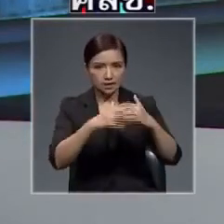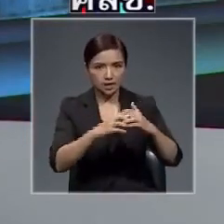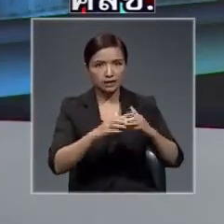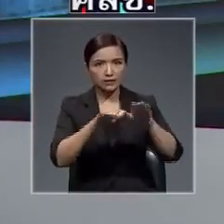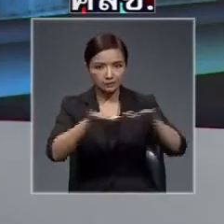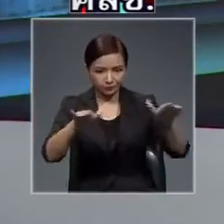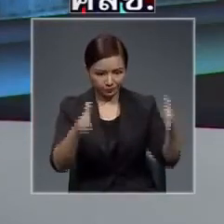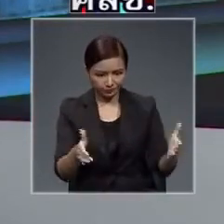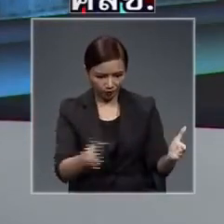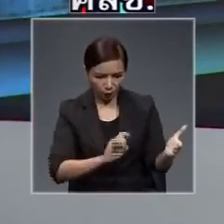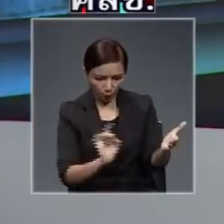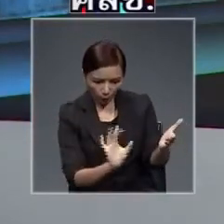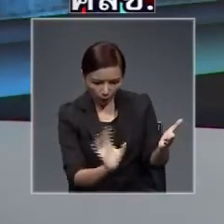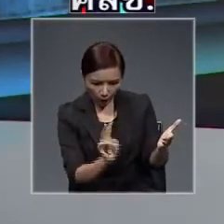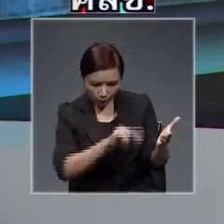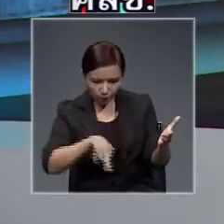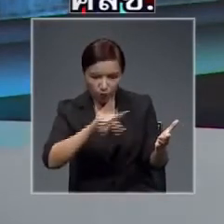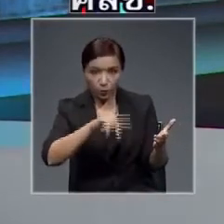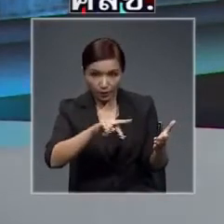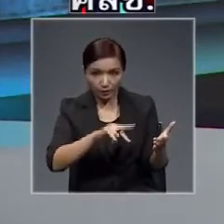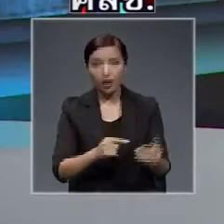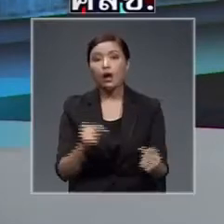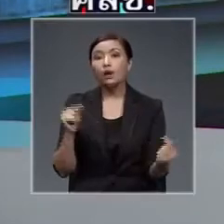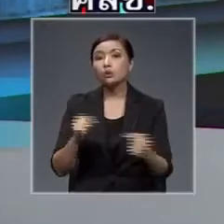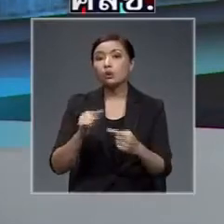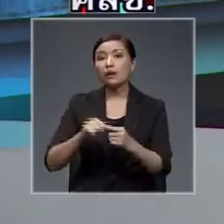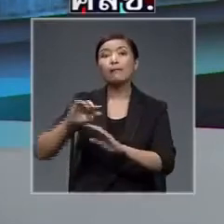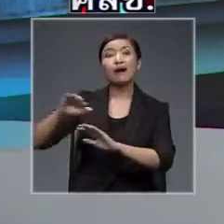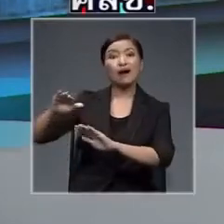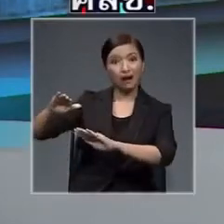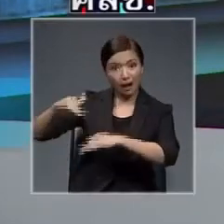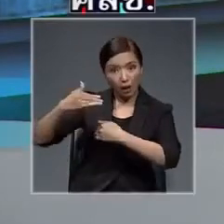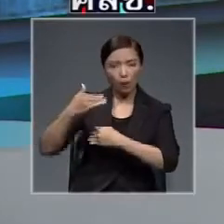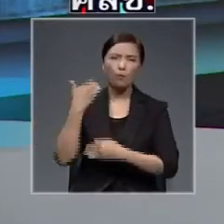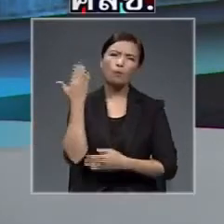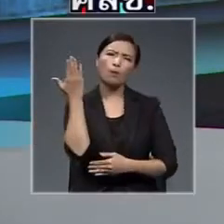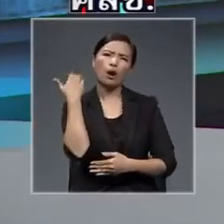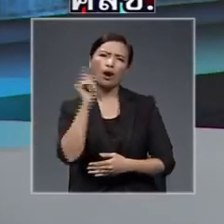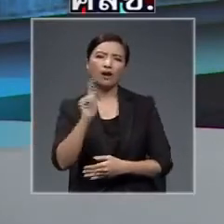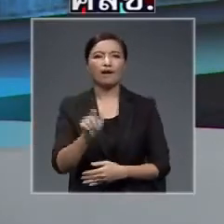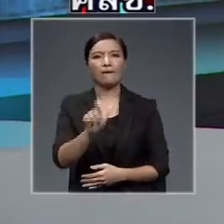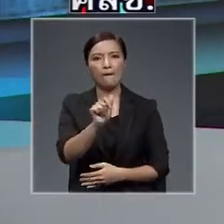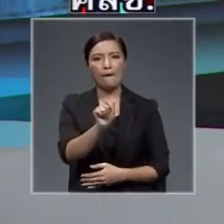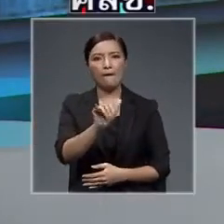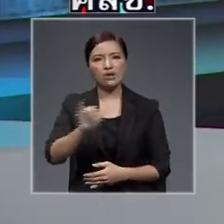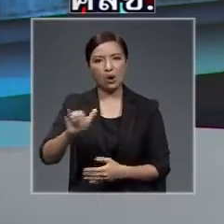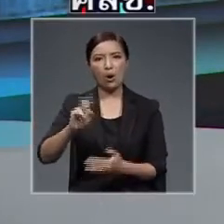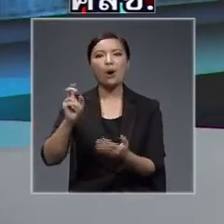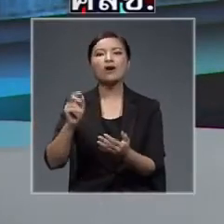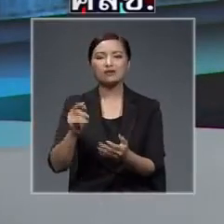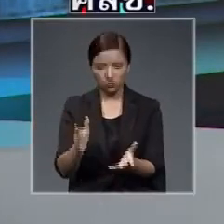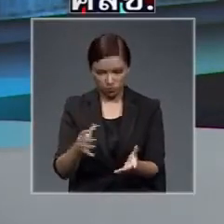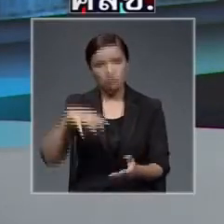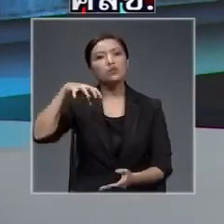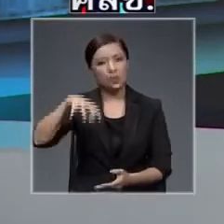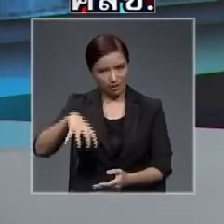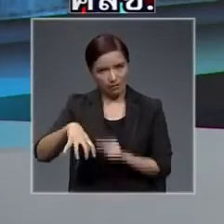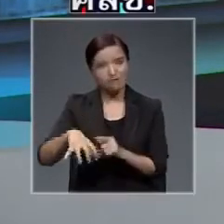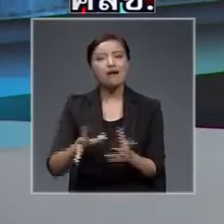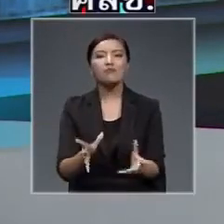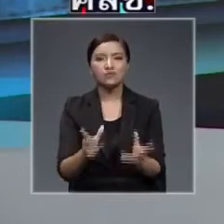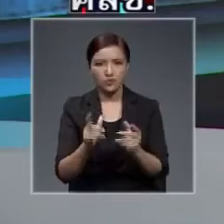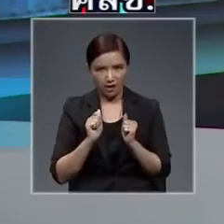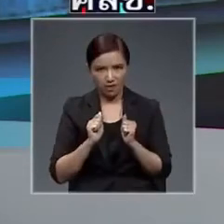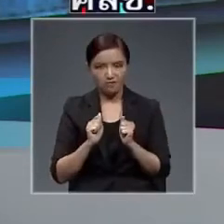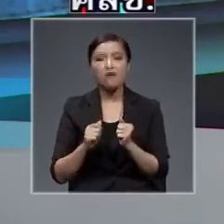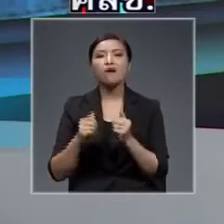านั้นนะคะส่วนการนำเข้าเนี่ยในสมัยก่อนเนี่ยก็จะเป็นอย.นะคะที่เป็นหน่วยงานที่อนุญาต